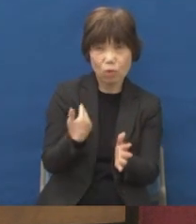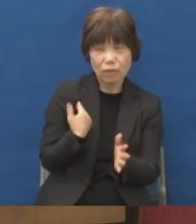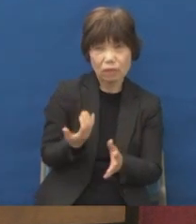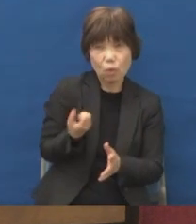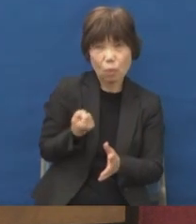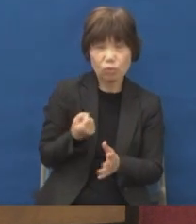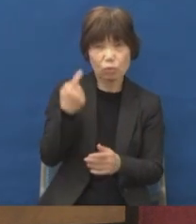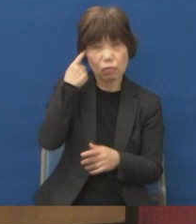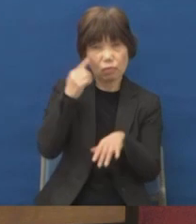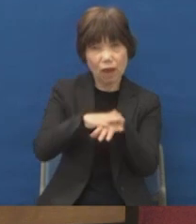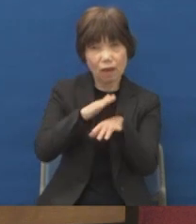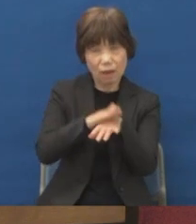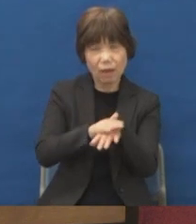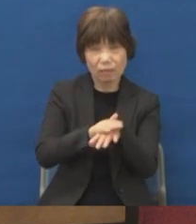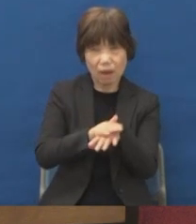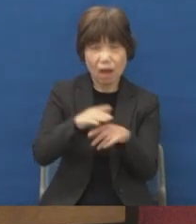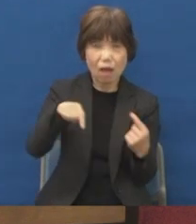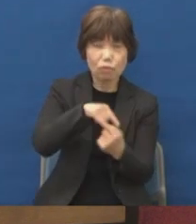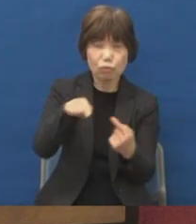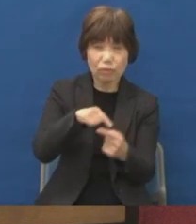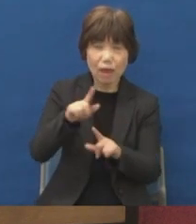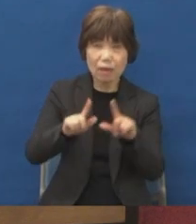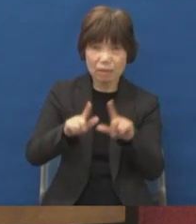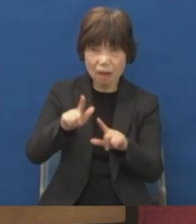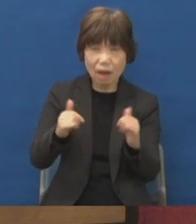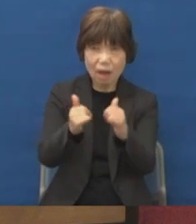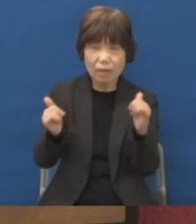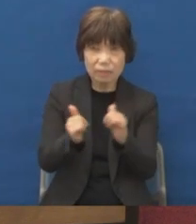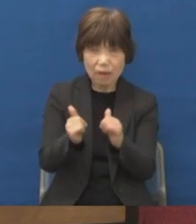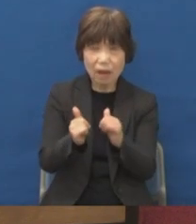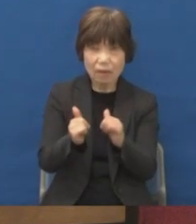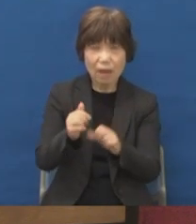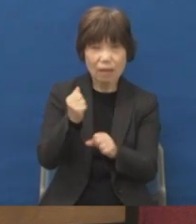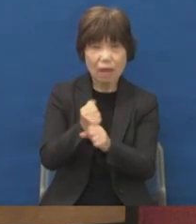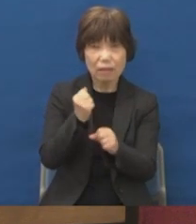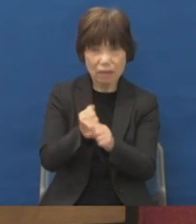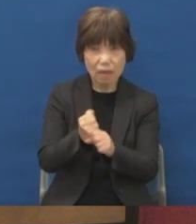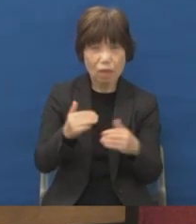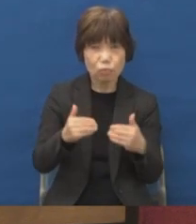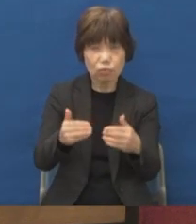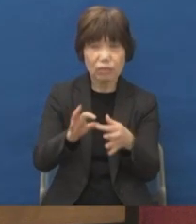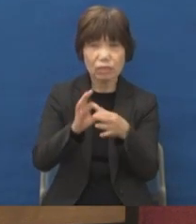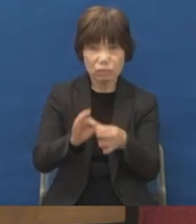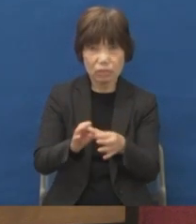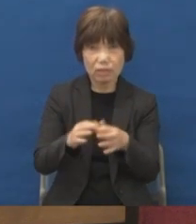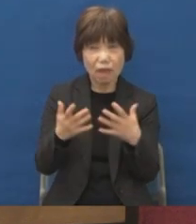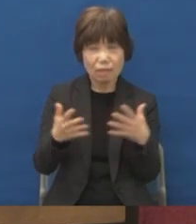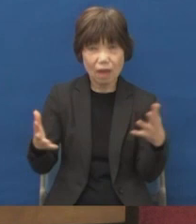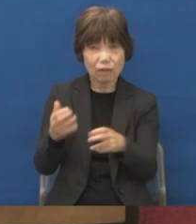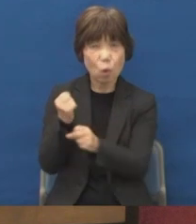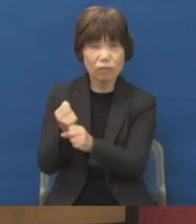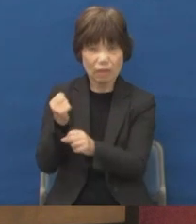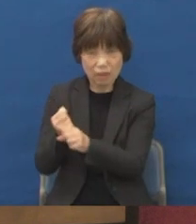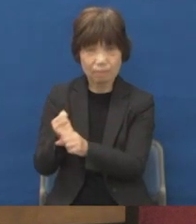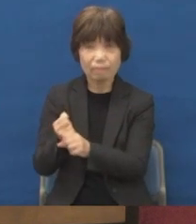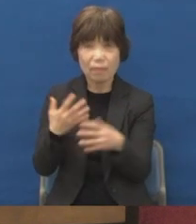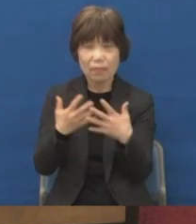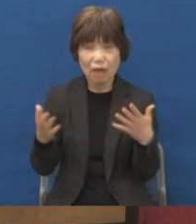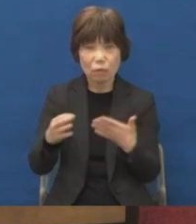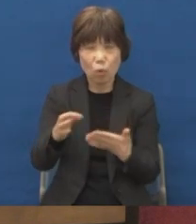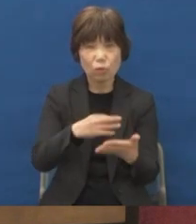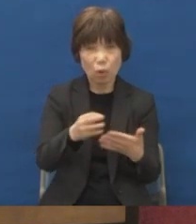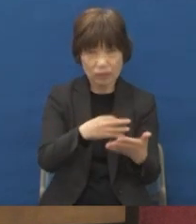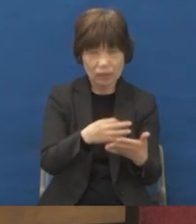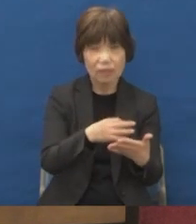です。循環型社会形成推進基本法においても、大量生産、大量消費、大量廃棄